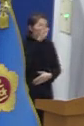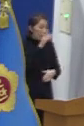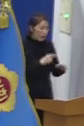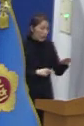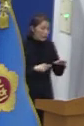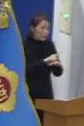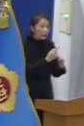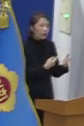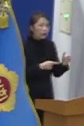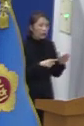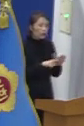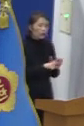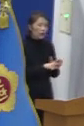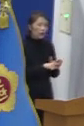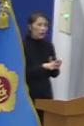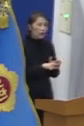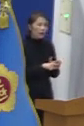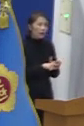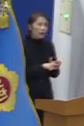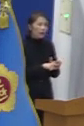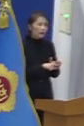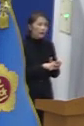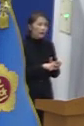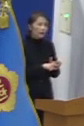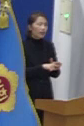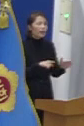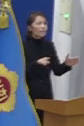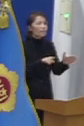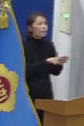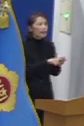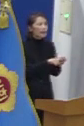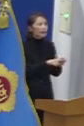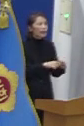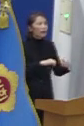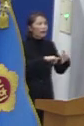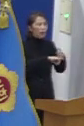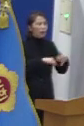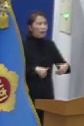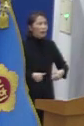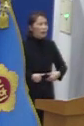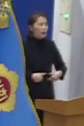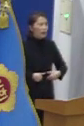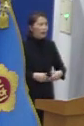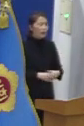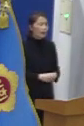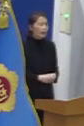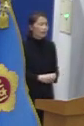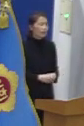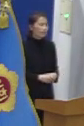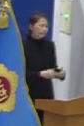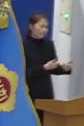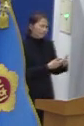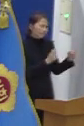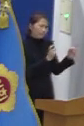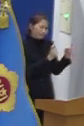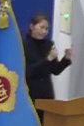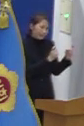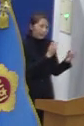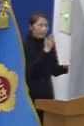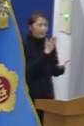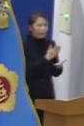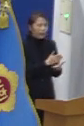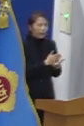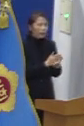위해서는 두터운 신뢰가 뒷받침되어야 합니다. 대립과 갈등보다는